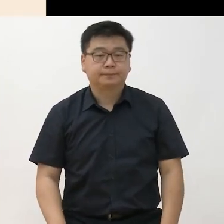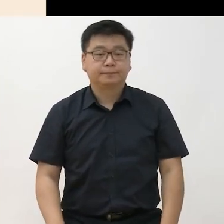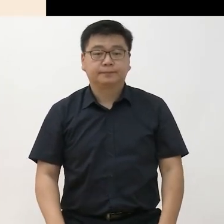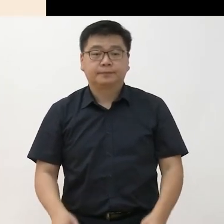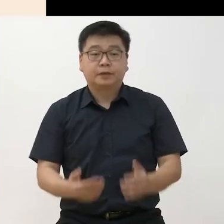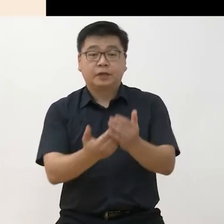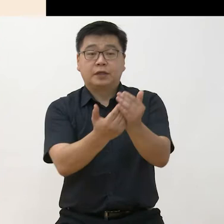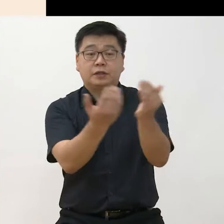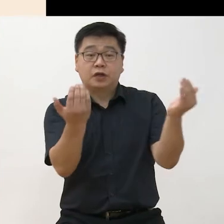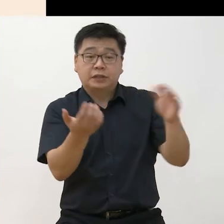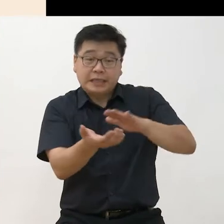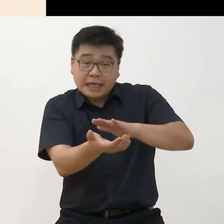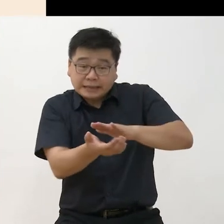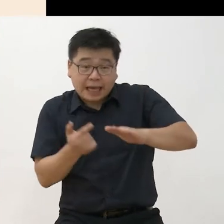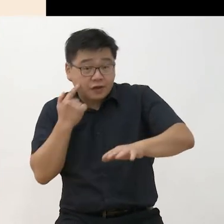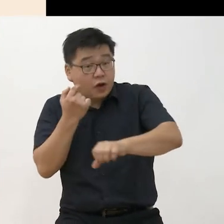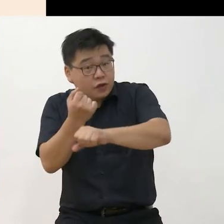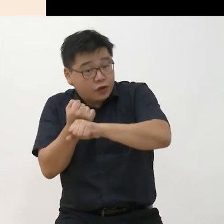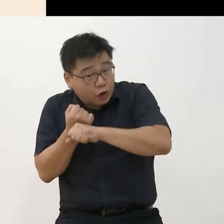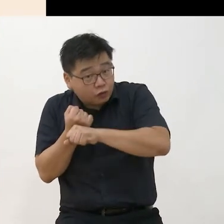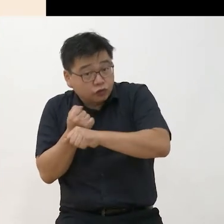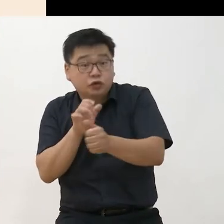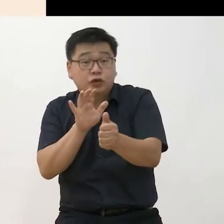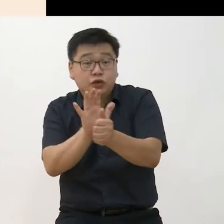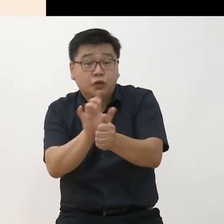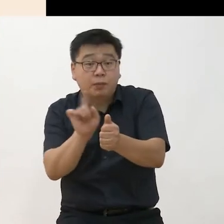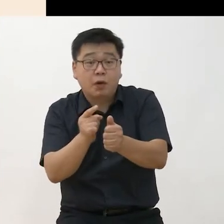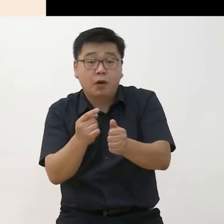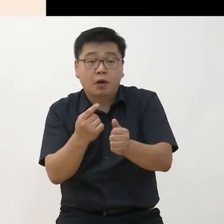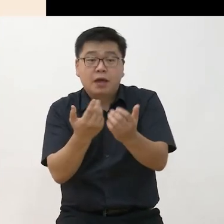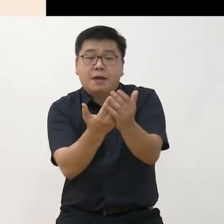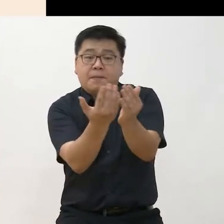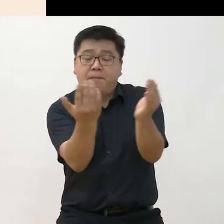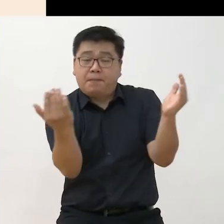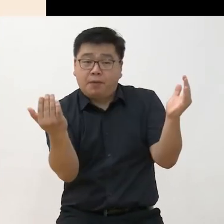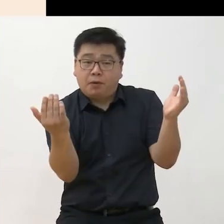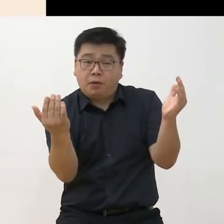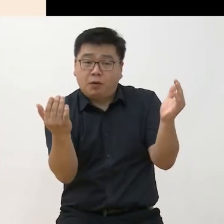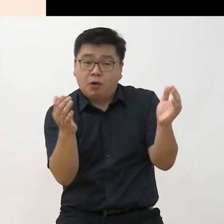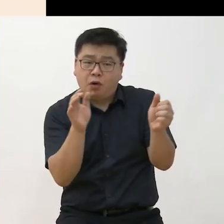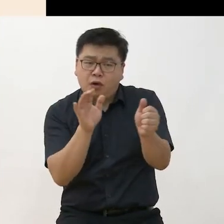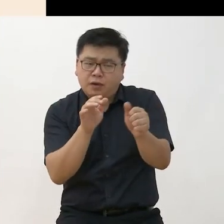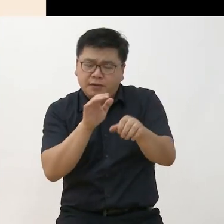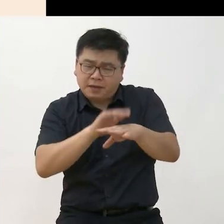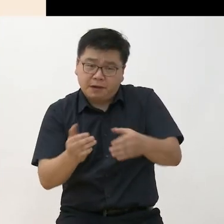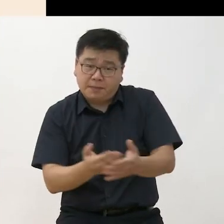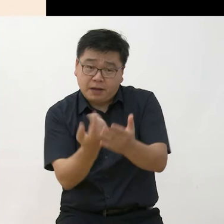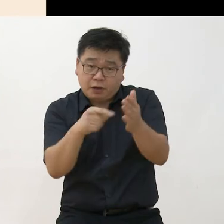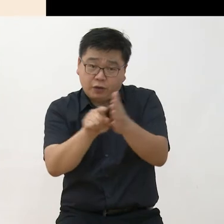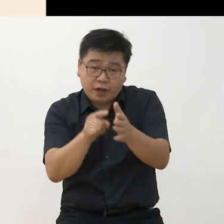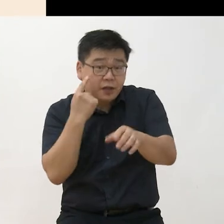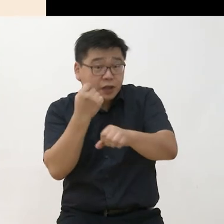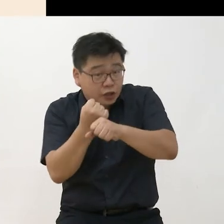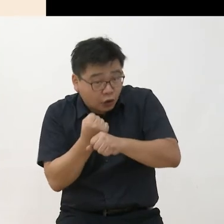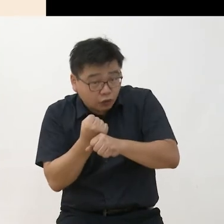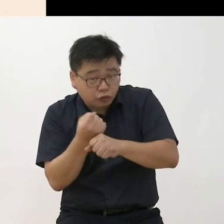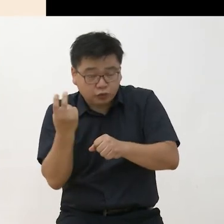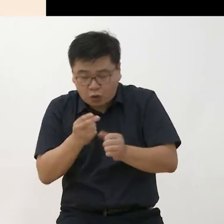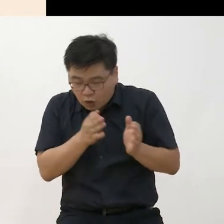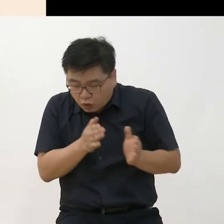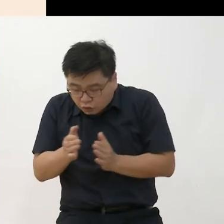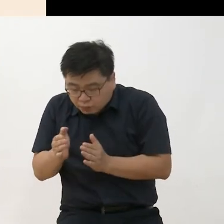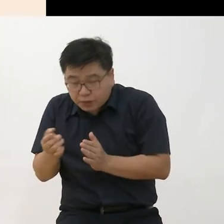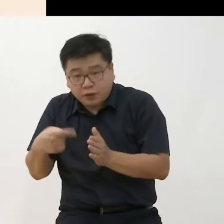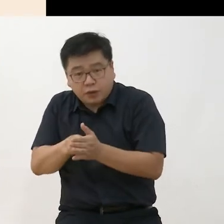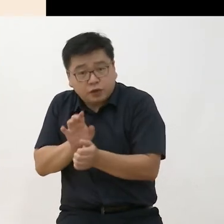전시 사전 연구 지원은 시각예술 분야의 우수 전시 실현을 위한 심화 연구 그리고 사전 준비 단계를